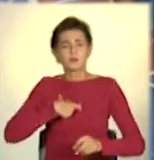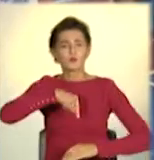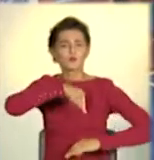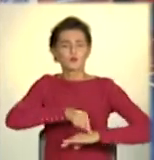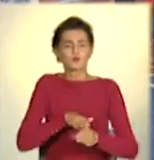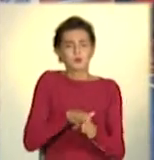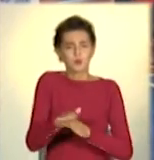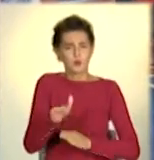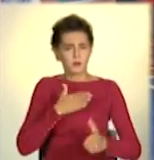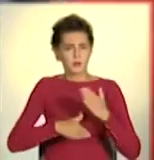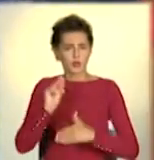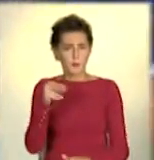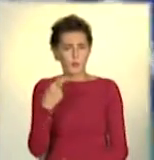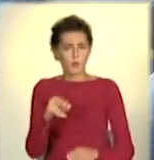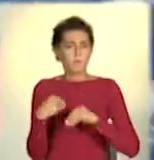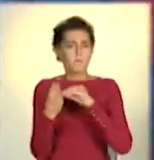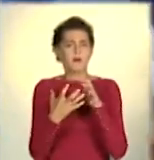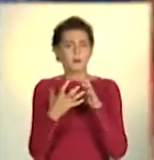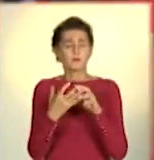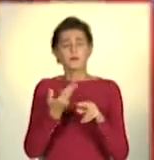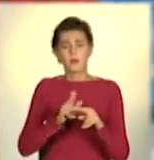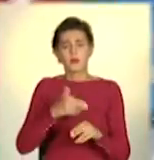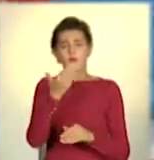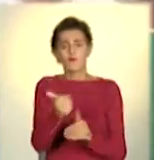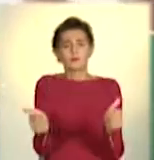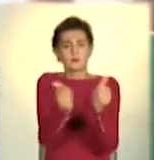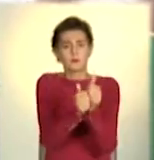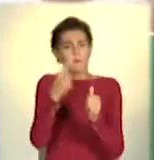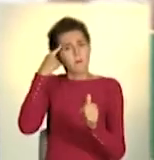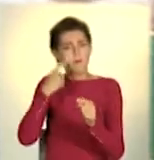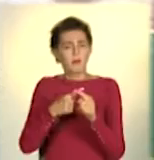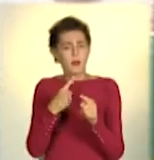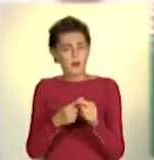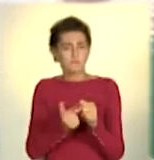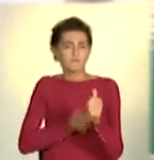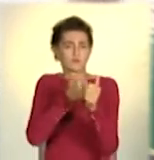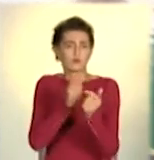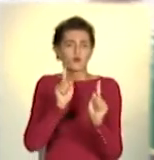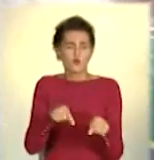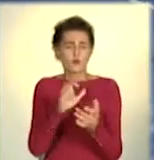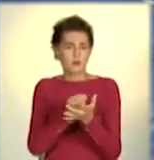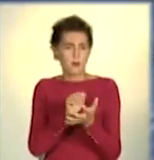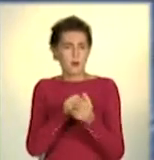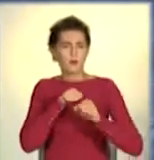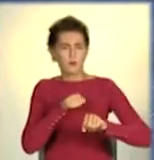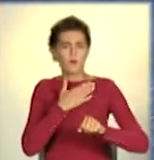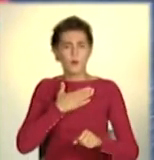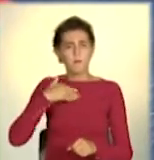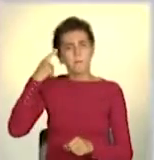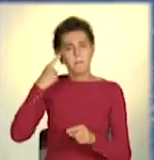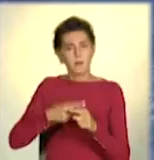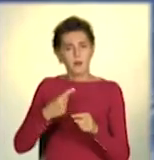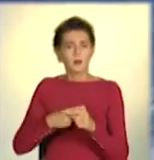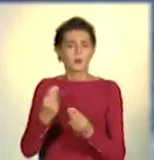переповнили. Ну, чемпіон світу. Стопом Романа пішов його молодший брат. Хлопці тренуються разом. Мій брат – мій